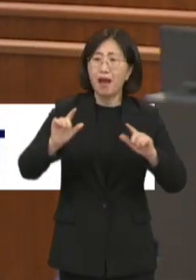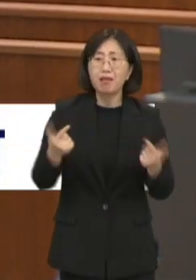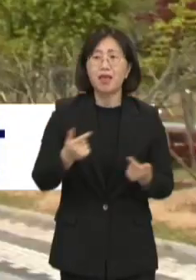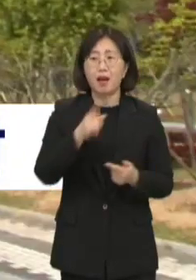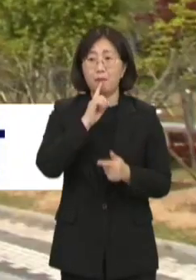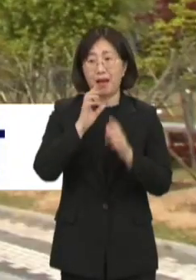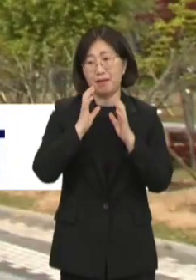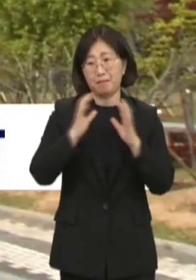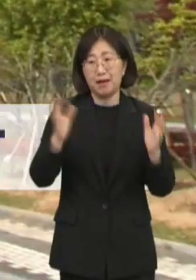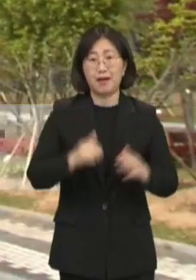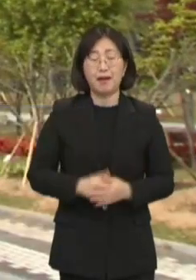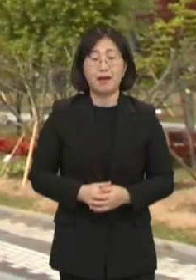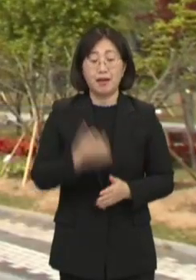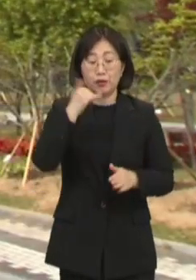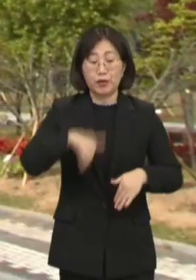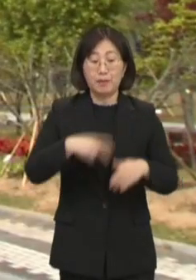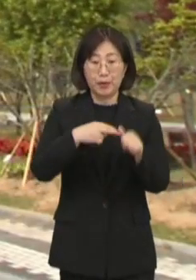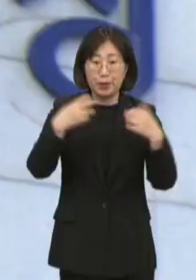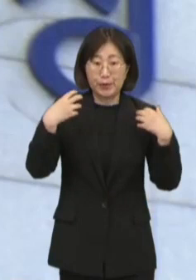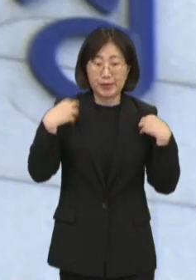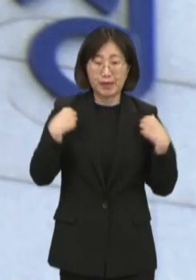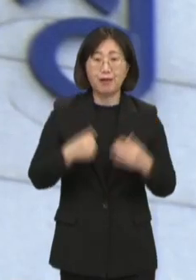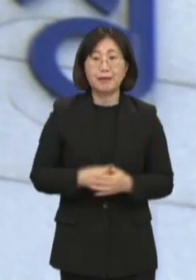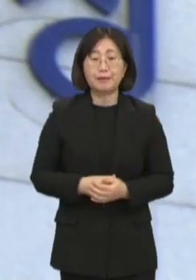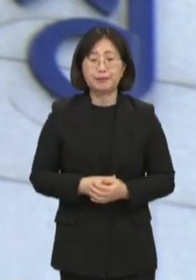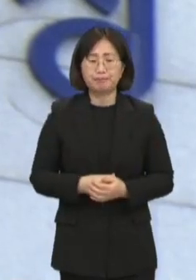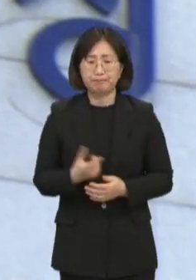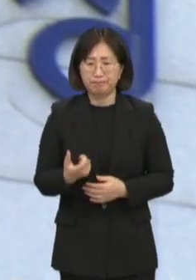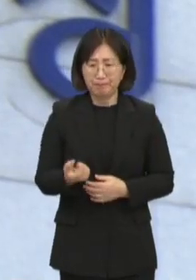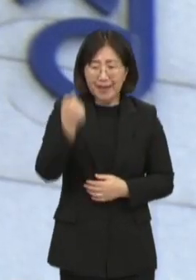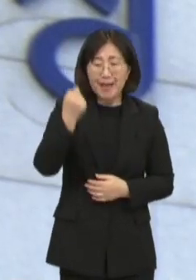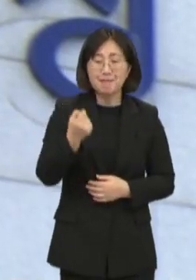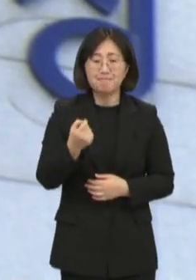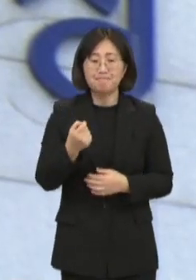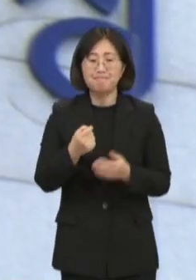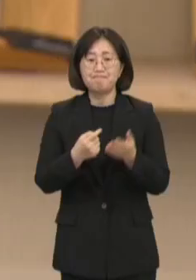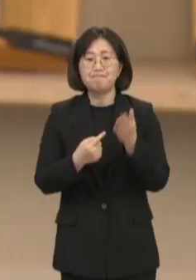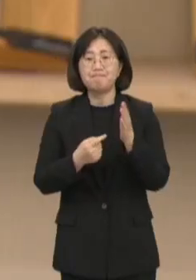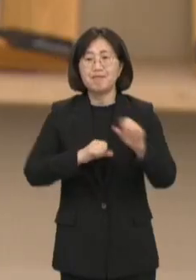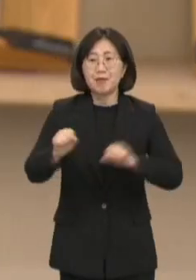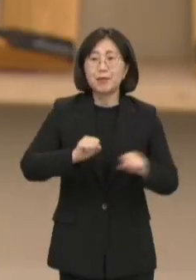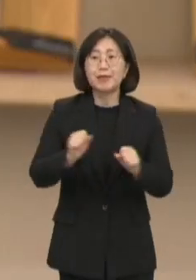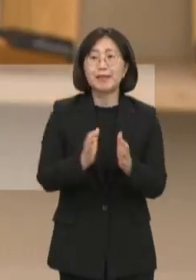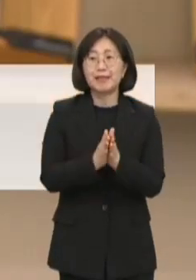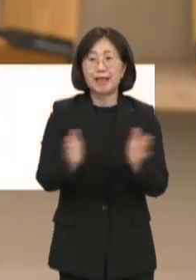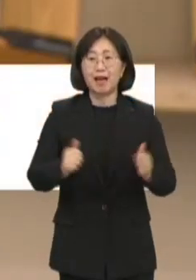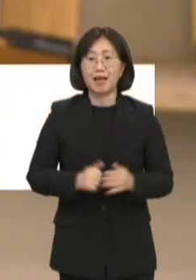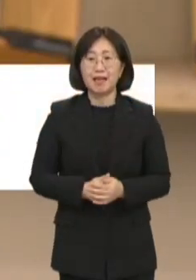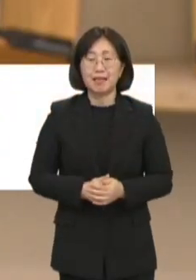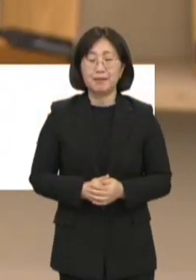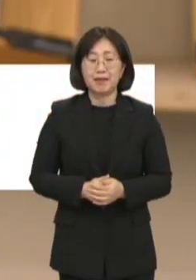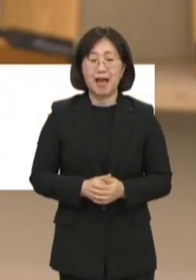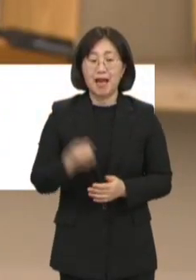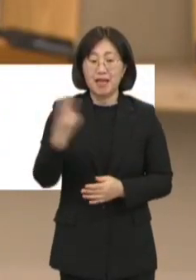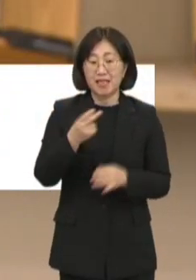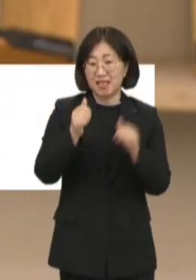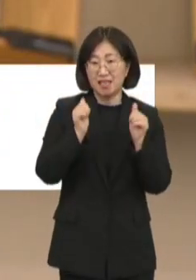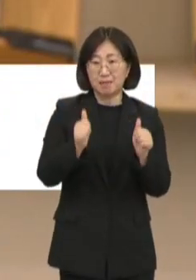있습니다. 충남교육청은 제의 등 즉각적인 조치를 예고했습니다. 제의